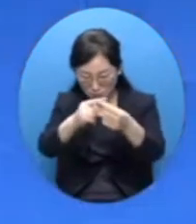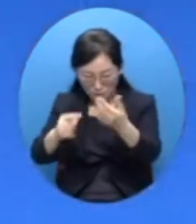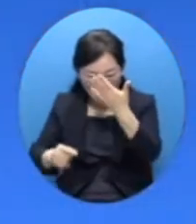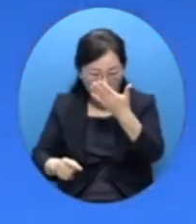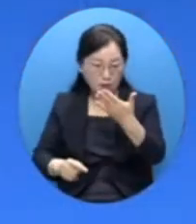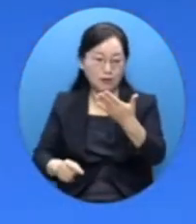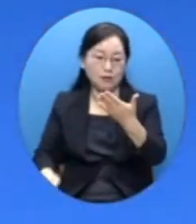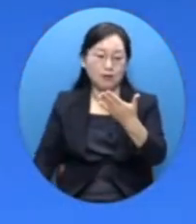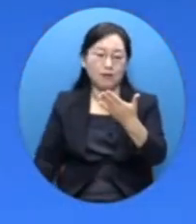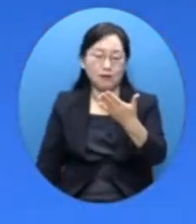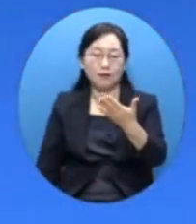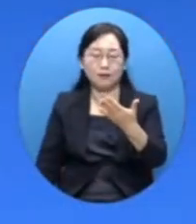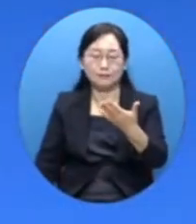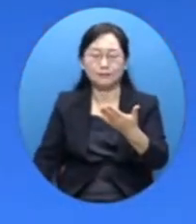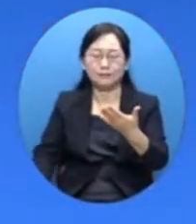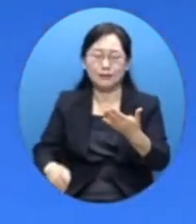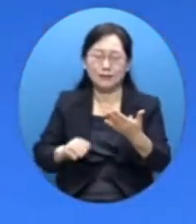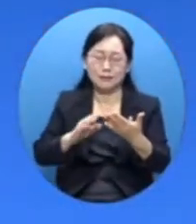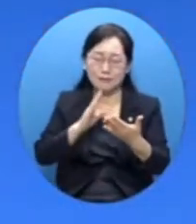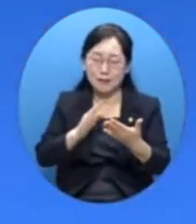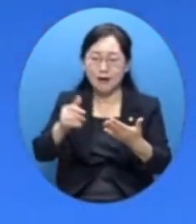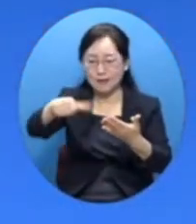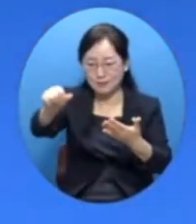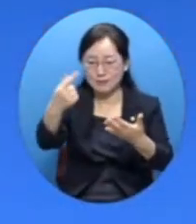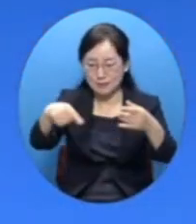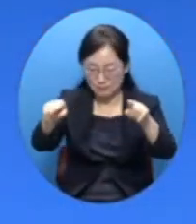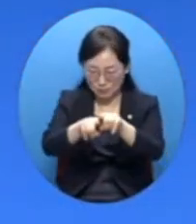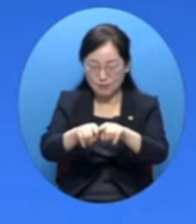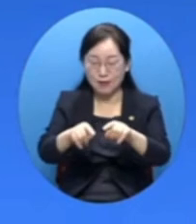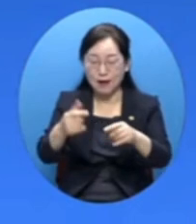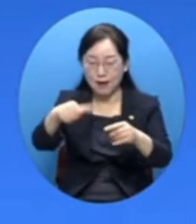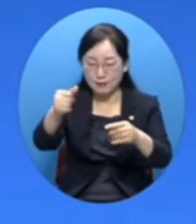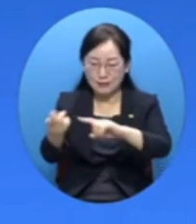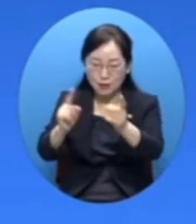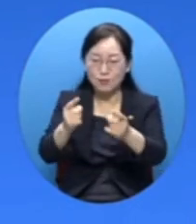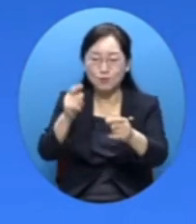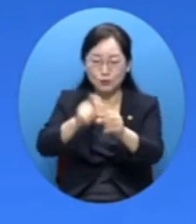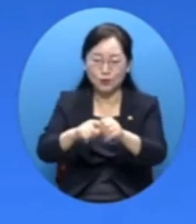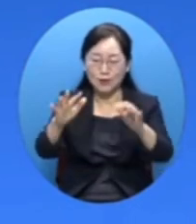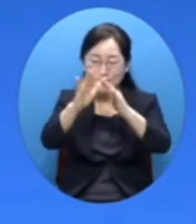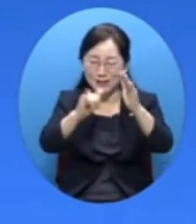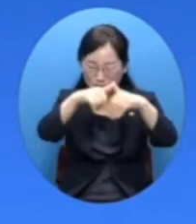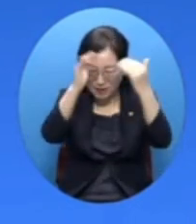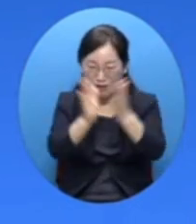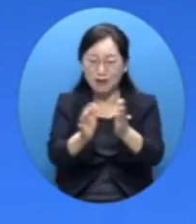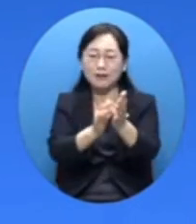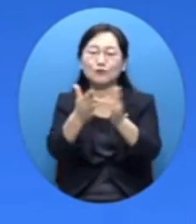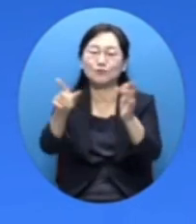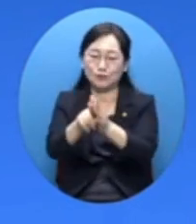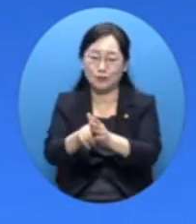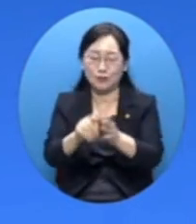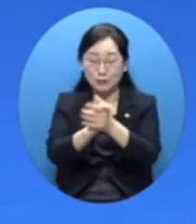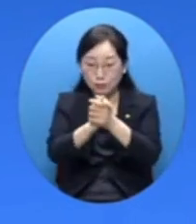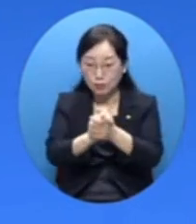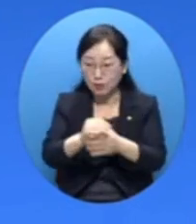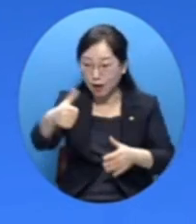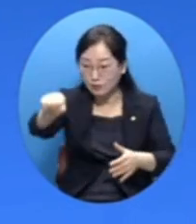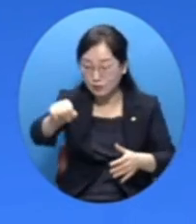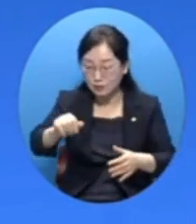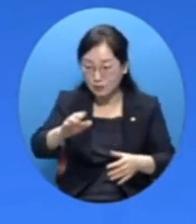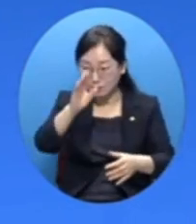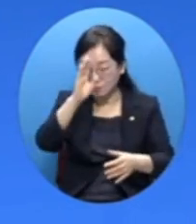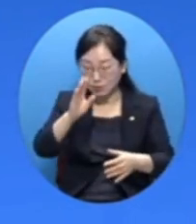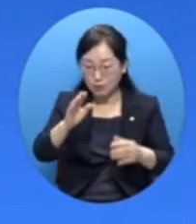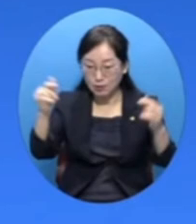그래서 아들 살리겠다고 온 제반에 교현 나서 예수님 믿고 기도하는데 아이가 점점점점 건강히 회복되